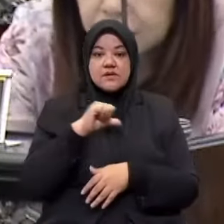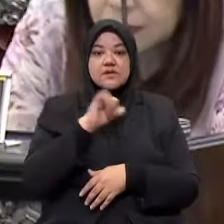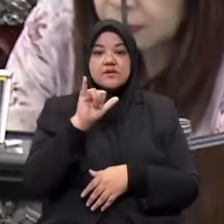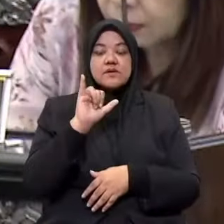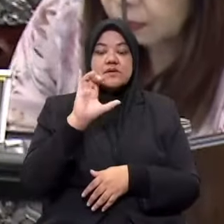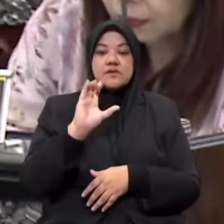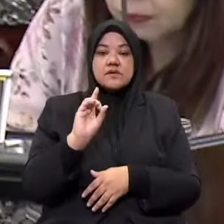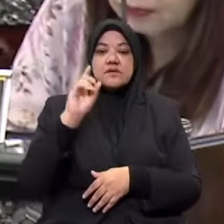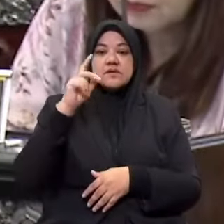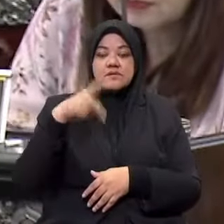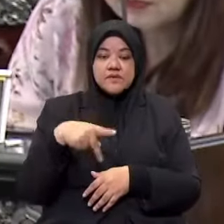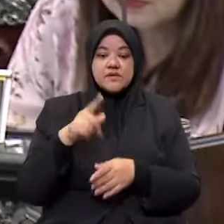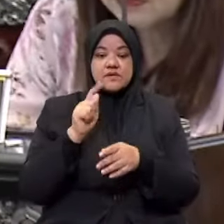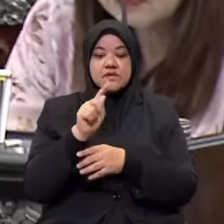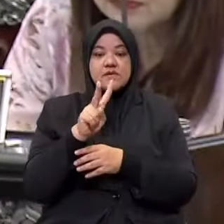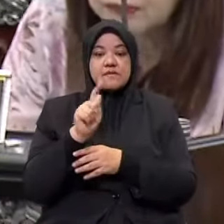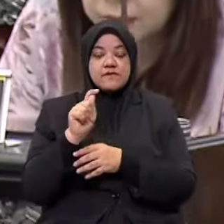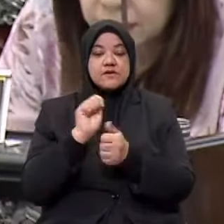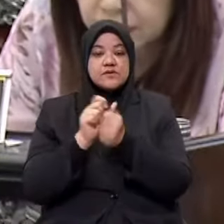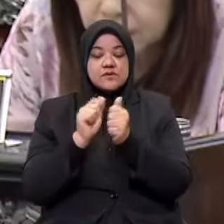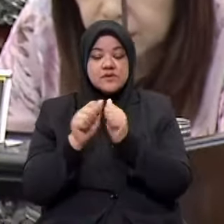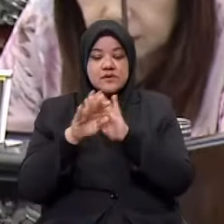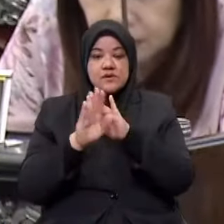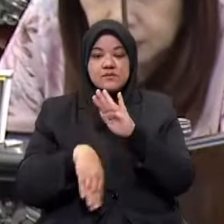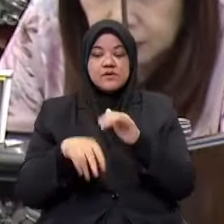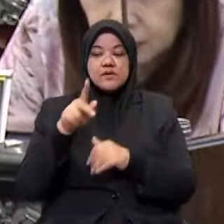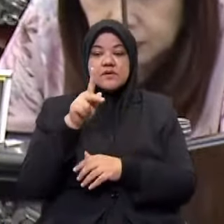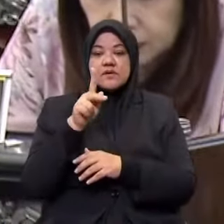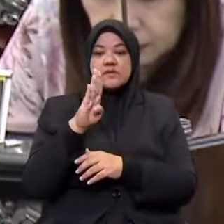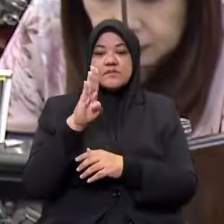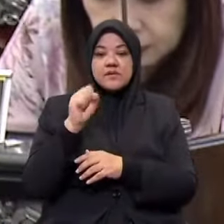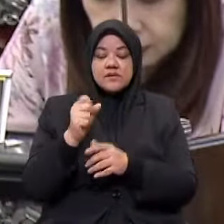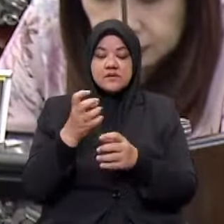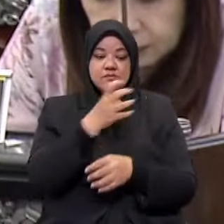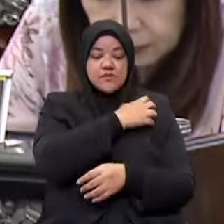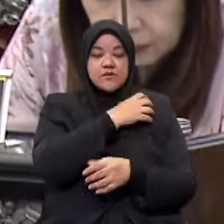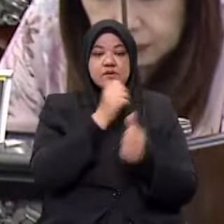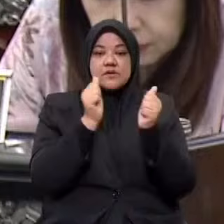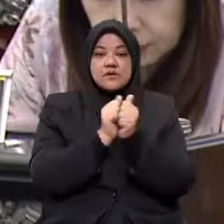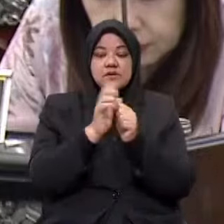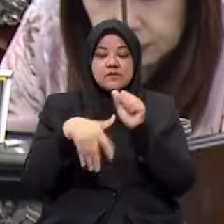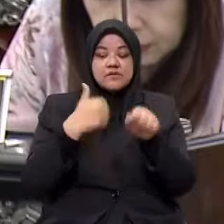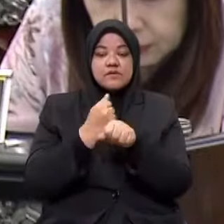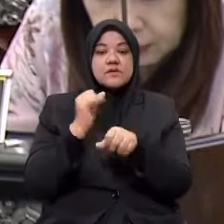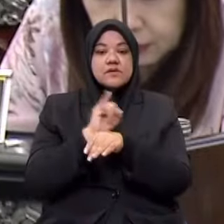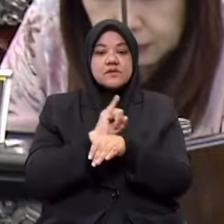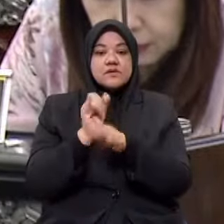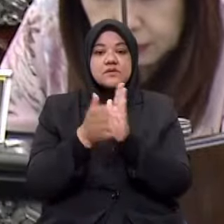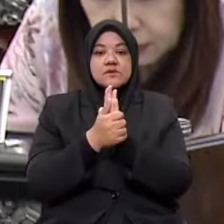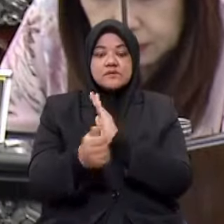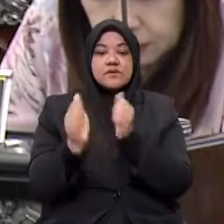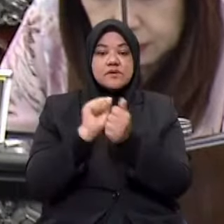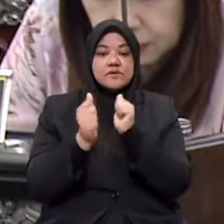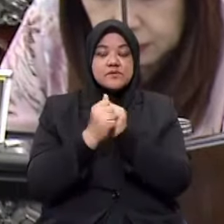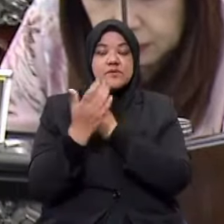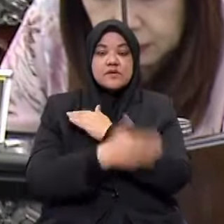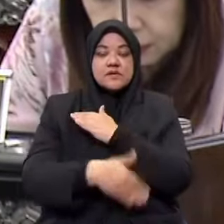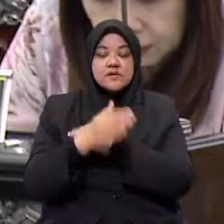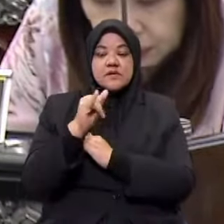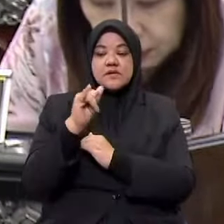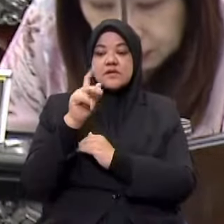berhormat tvet sukan di bawah Kementerian belia dan sukan diperkukuhkan dengan perwujudan Institut kemahiran sukan